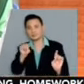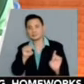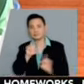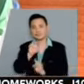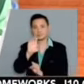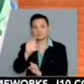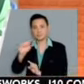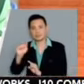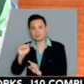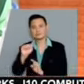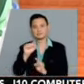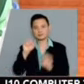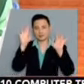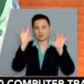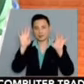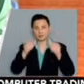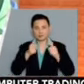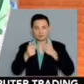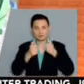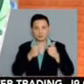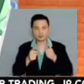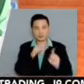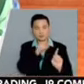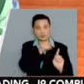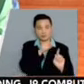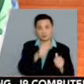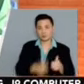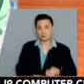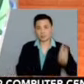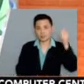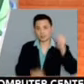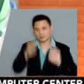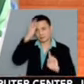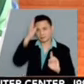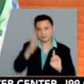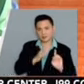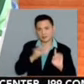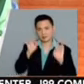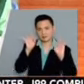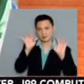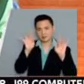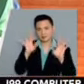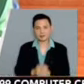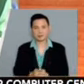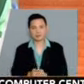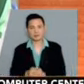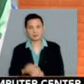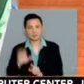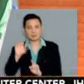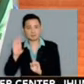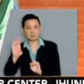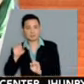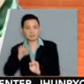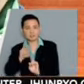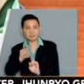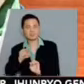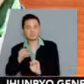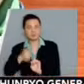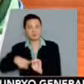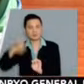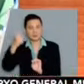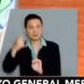Altas matapos manalo sa Season 99 Men's Volleyball at three-peat naman ang Benilde Lady Blazers sa Women's Finals. Yan ang